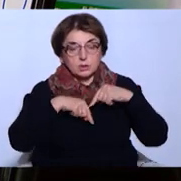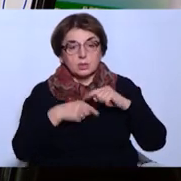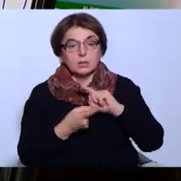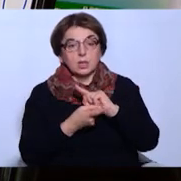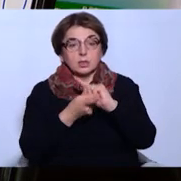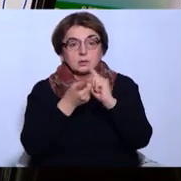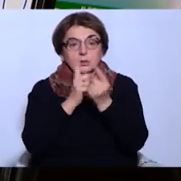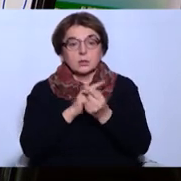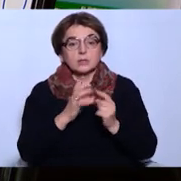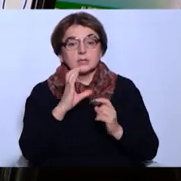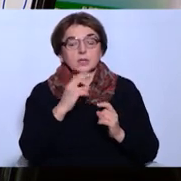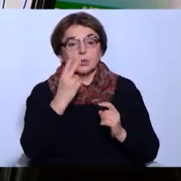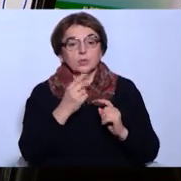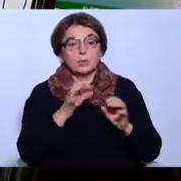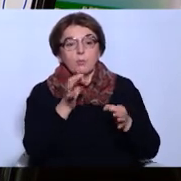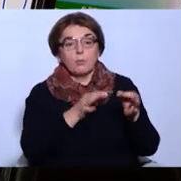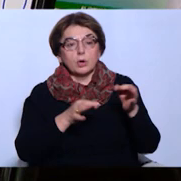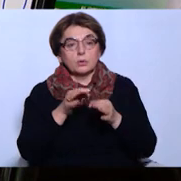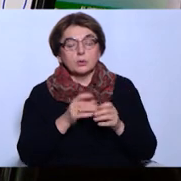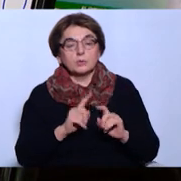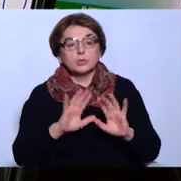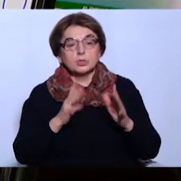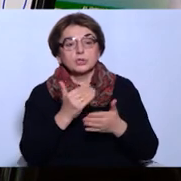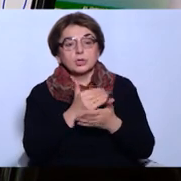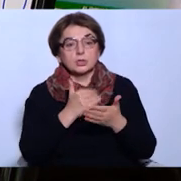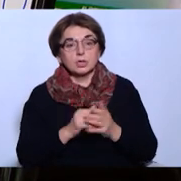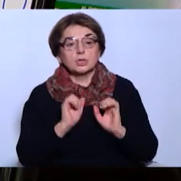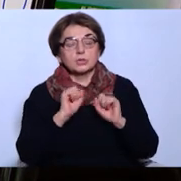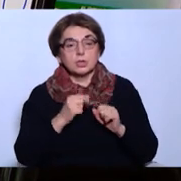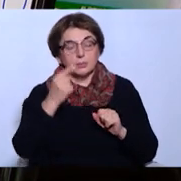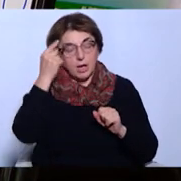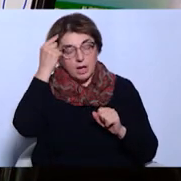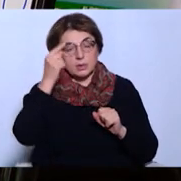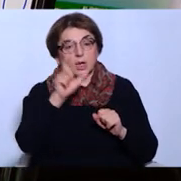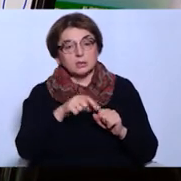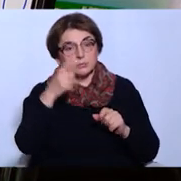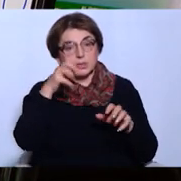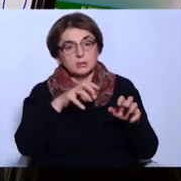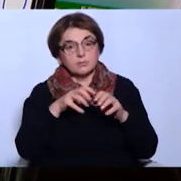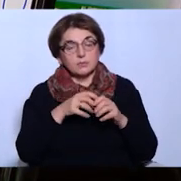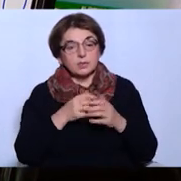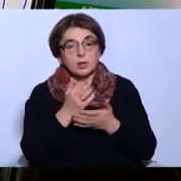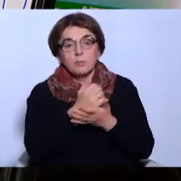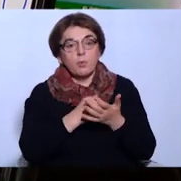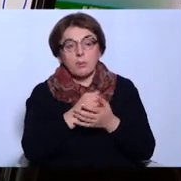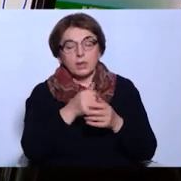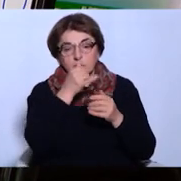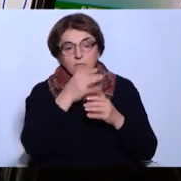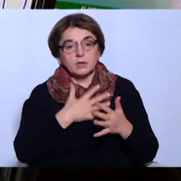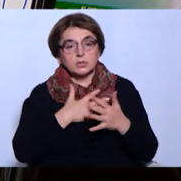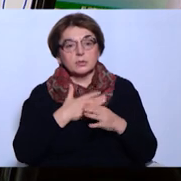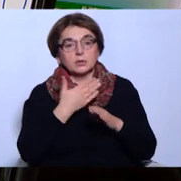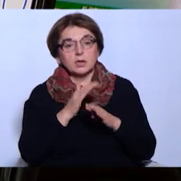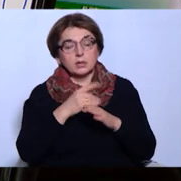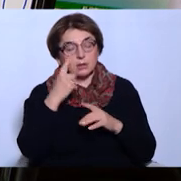უკვე გადააქვს CO-ს მოლეკულები, რის გამოც ადამიანის ტვინი ვერ მარაგდება ჟანგბადის მოლეკულებით და ნელ-ნელა უკვე